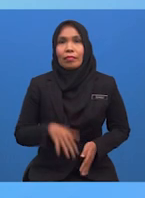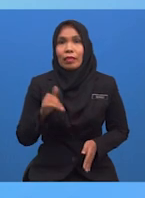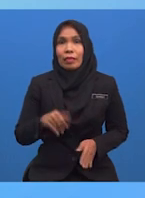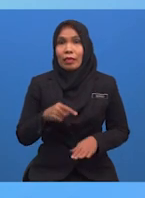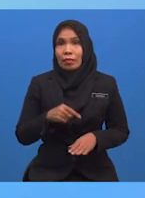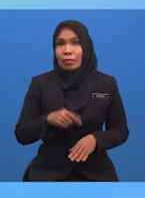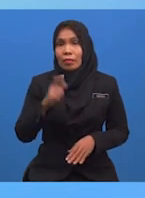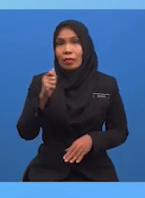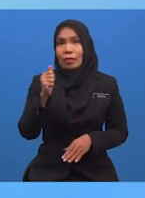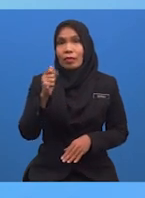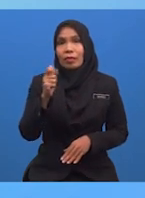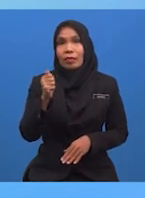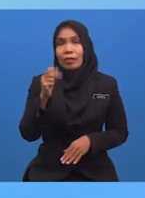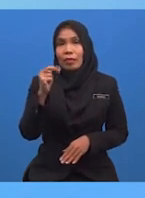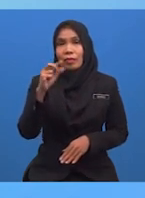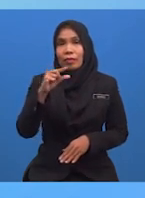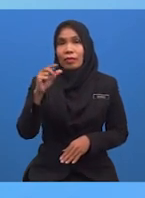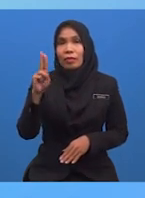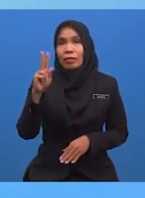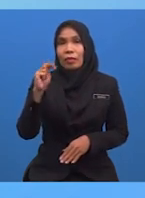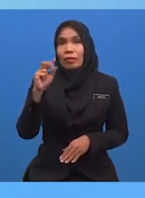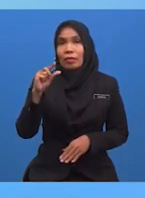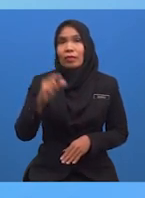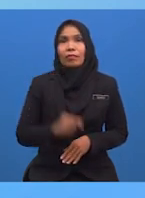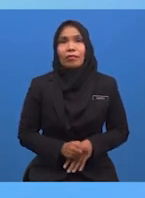bagi meneruskan kehidupan.